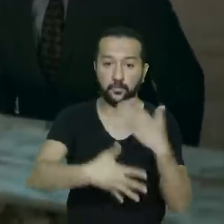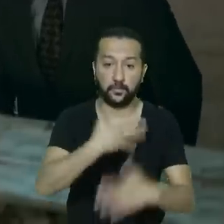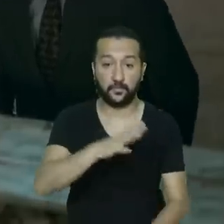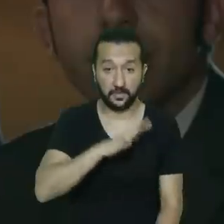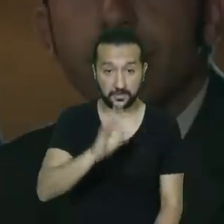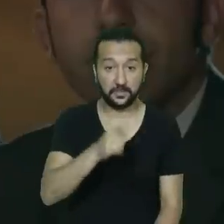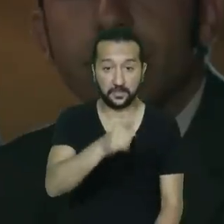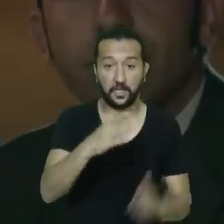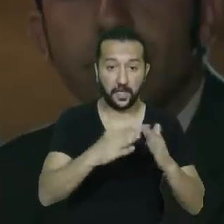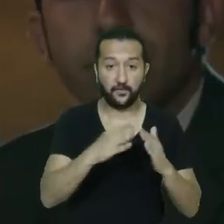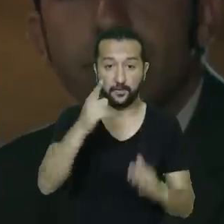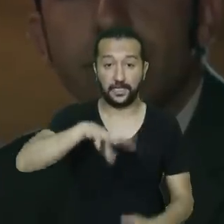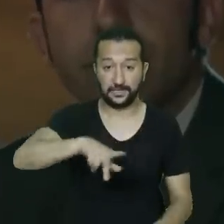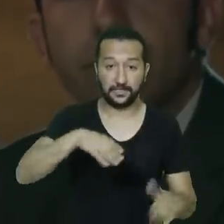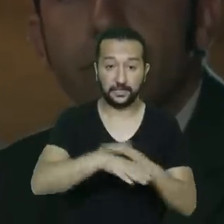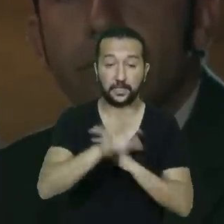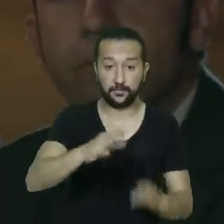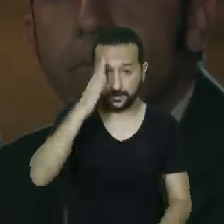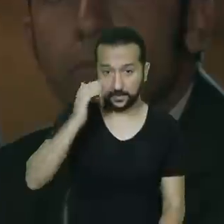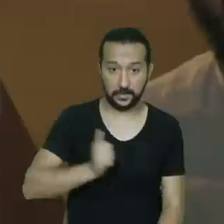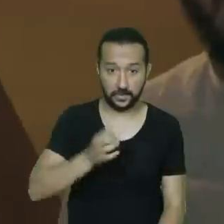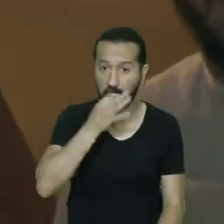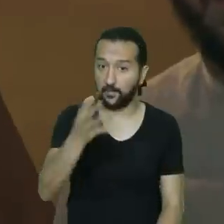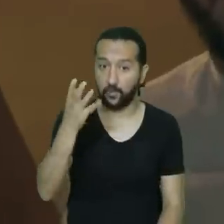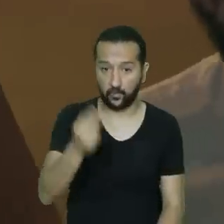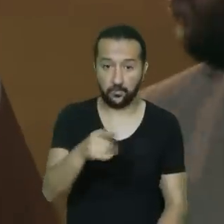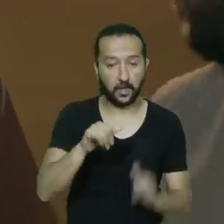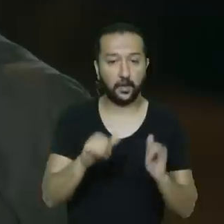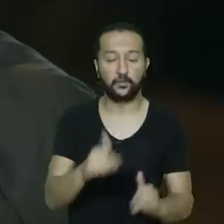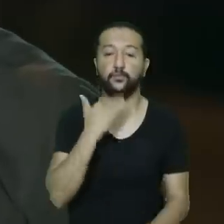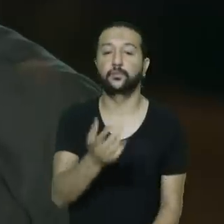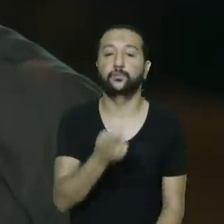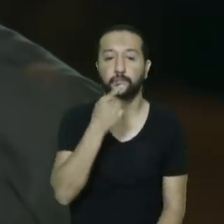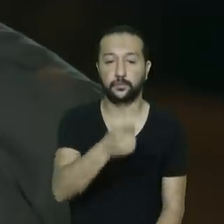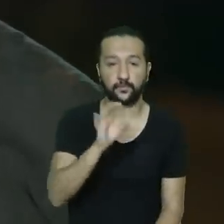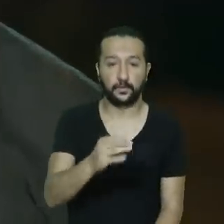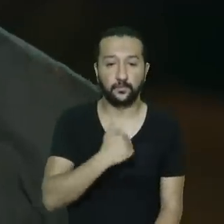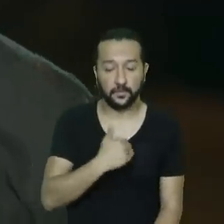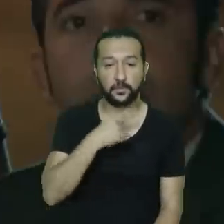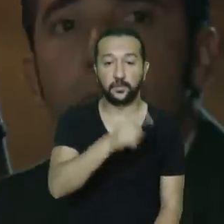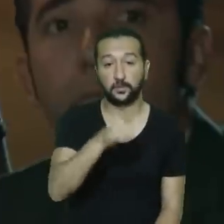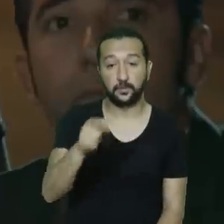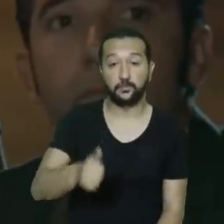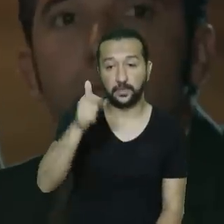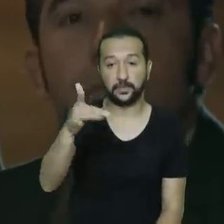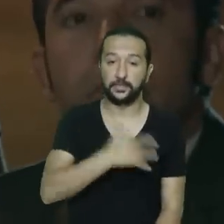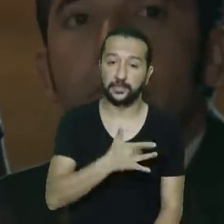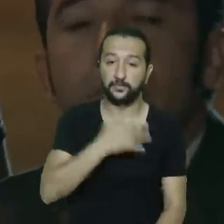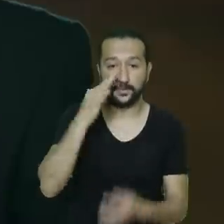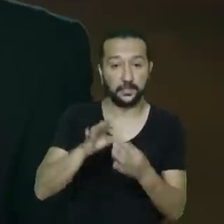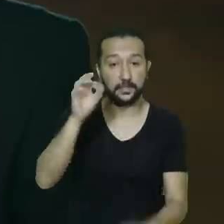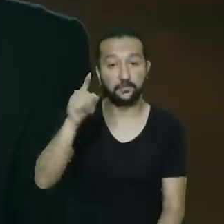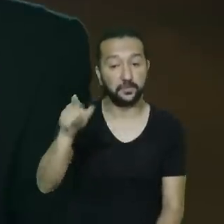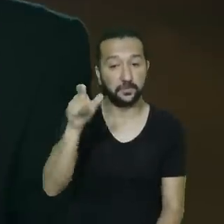var sanki. Evin bir kere hırsız girdi. Hemen jandarmaya haber mi verildi? Aynen. Vallahi bizim Helim Başkan gene insaflı adammış